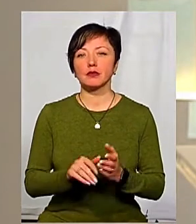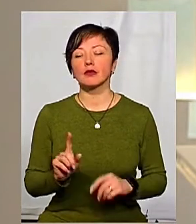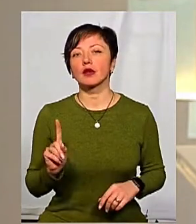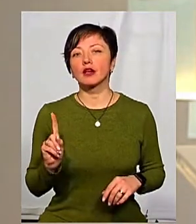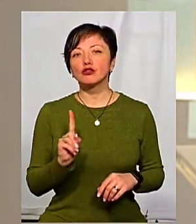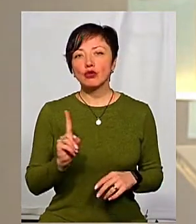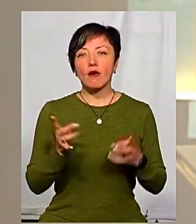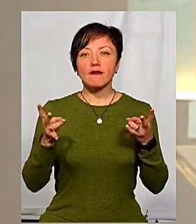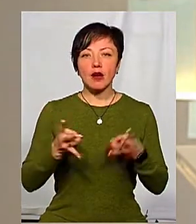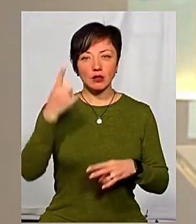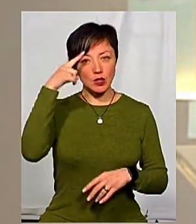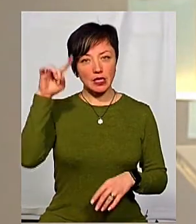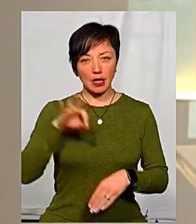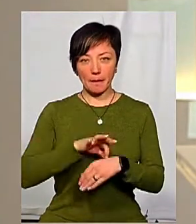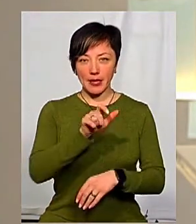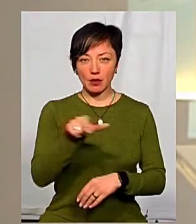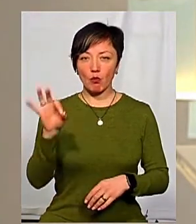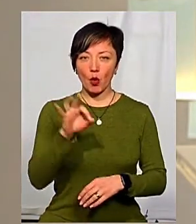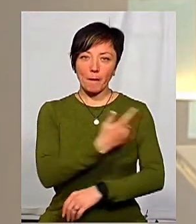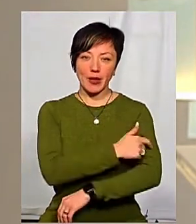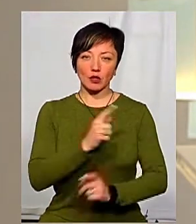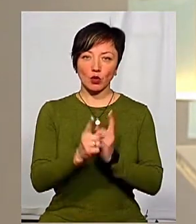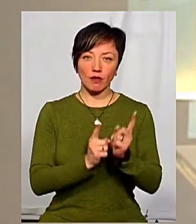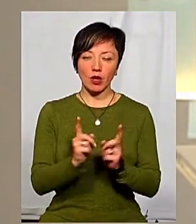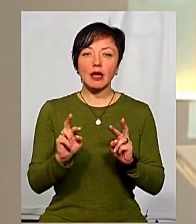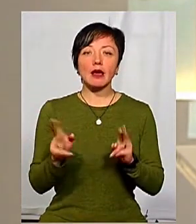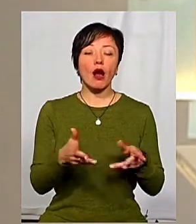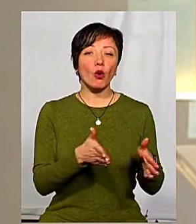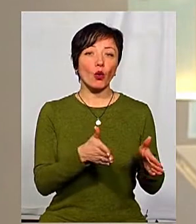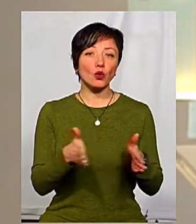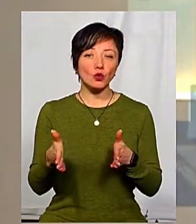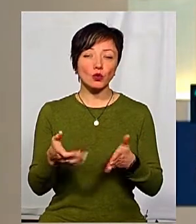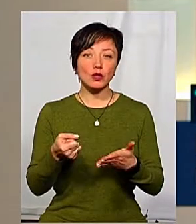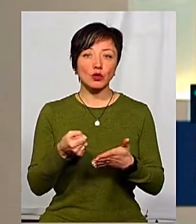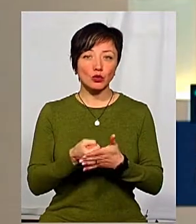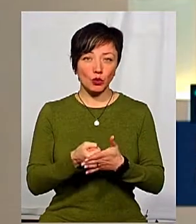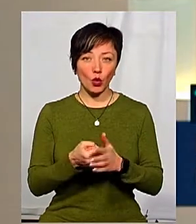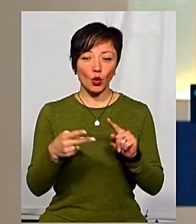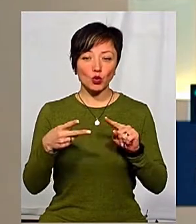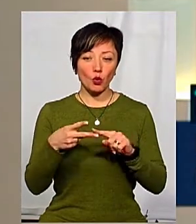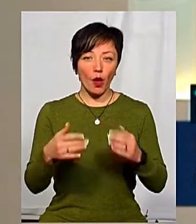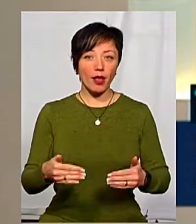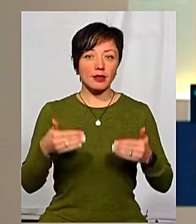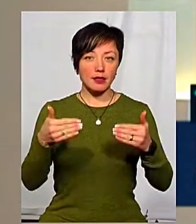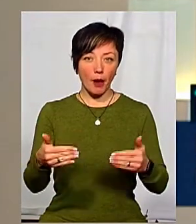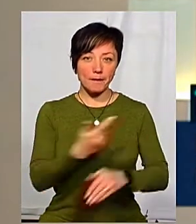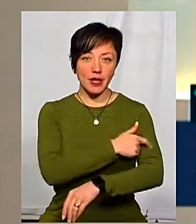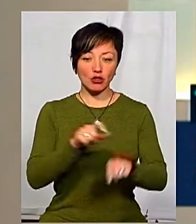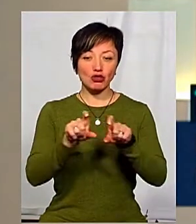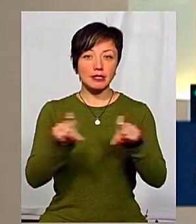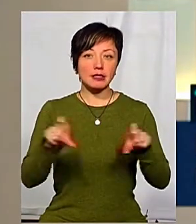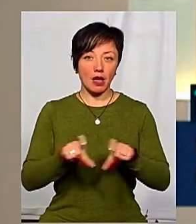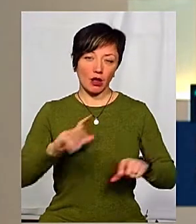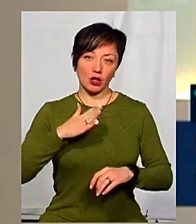Що варто знати пацієнтам про медичну реформу? Як готуються до другого етапу медичні